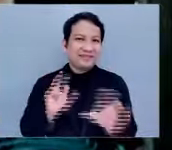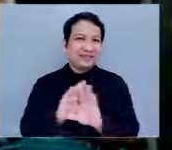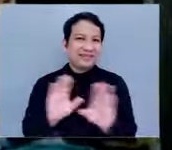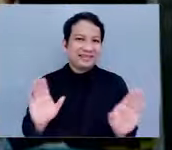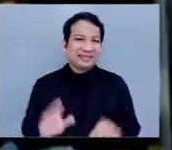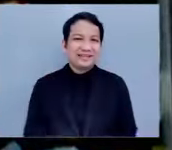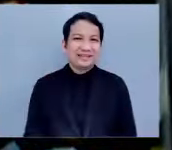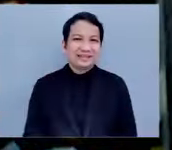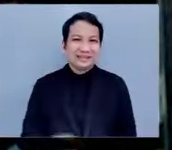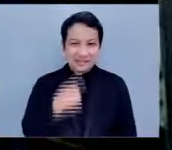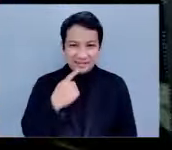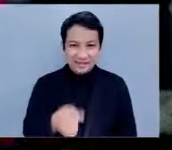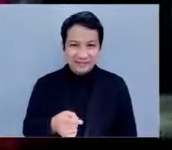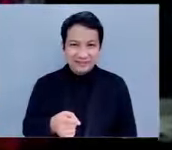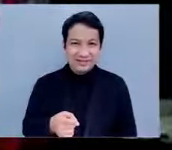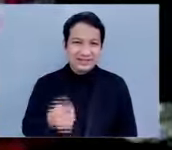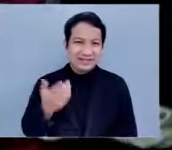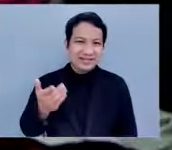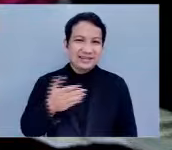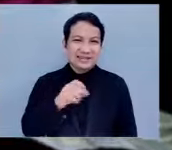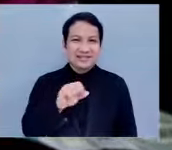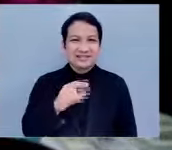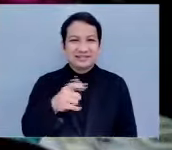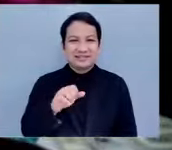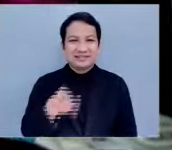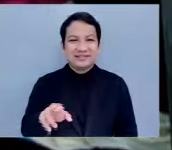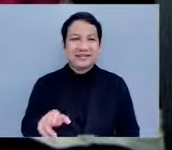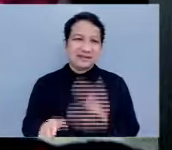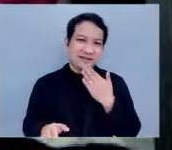Sex Bomb Sugar! I love it!